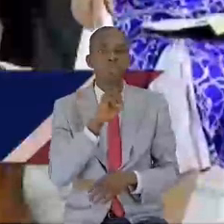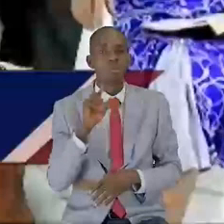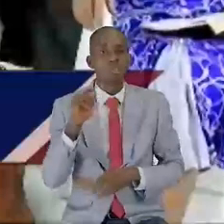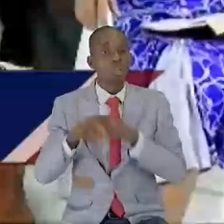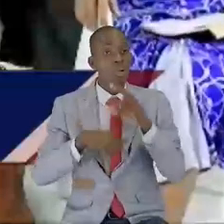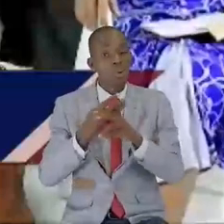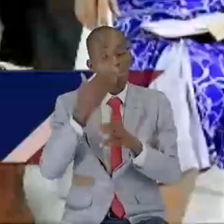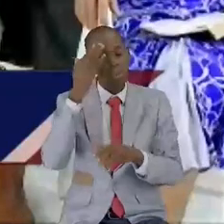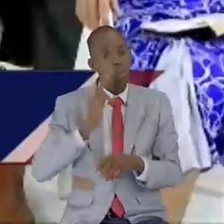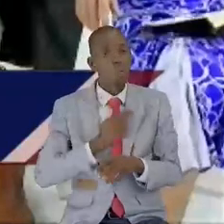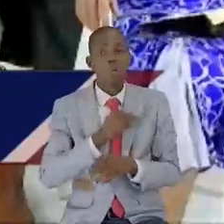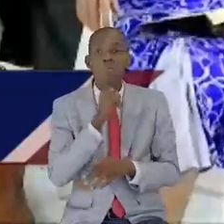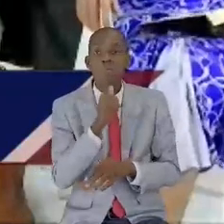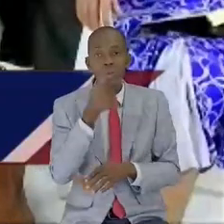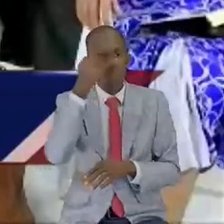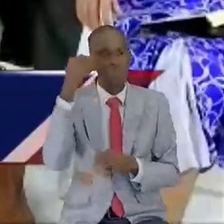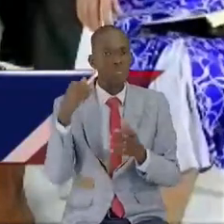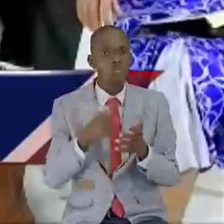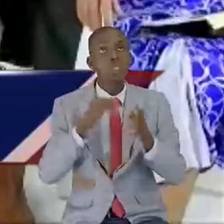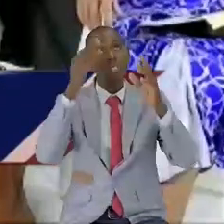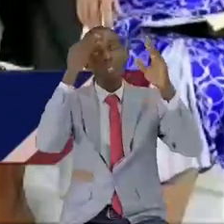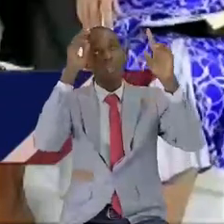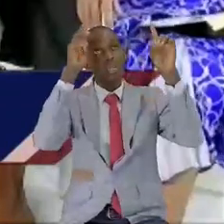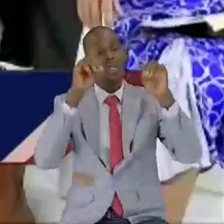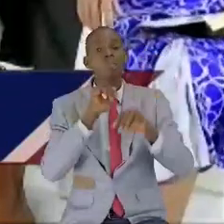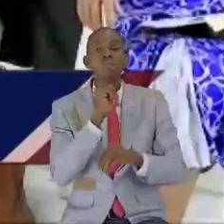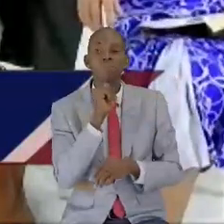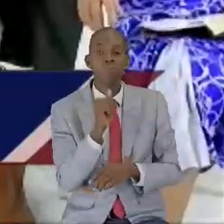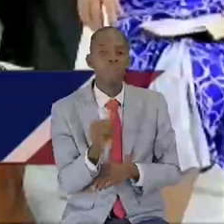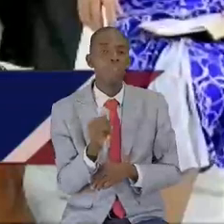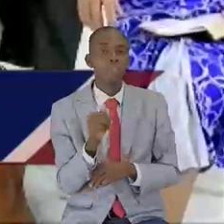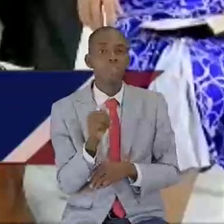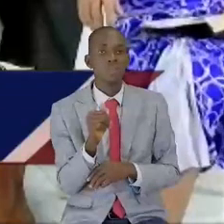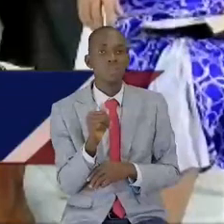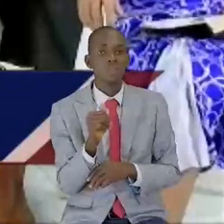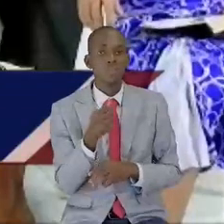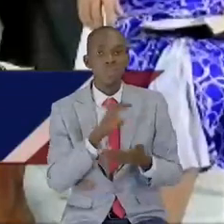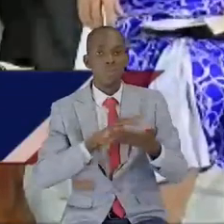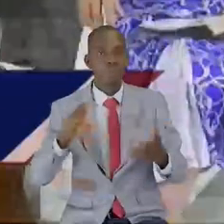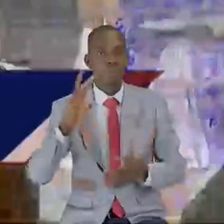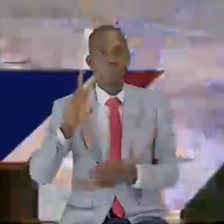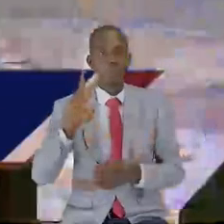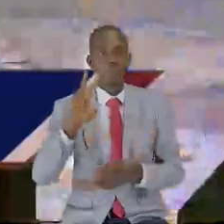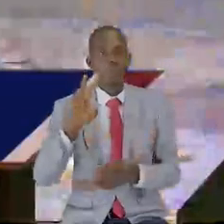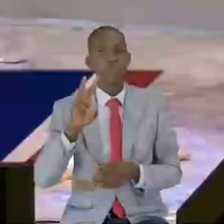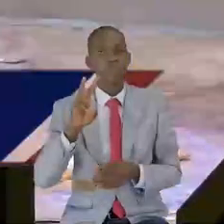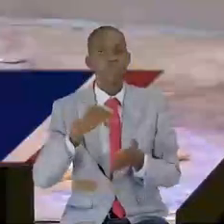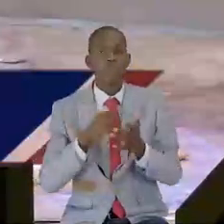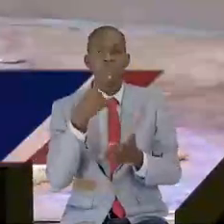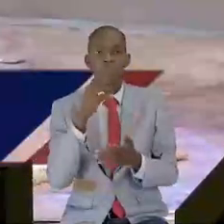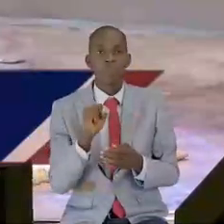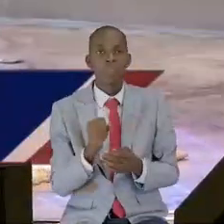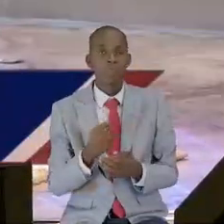Si le monde ne nous connaît pas, c'est qu'il ne l'a pas connu. Verset 2, il dit,